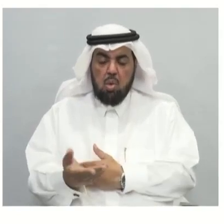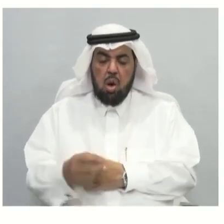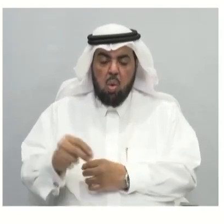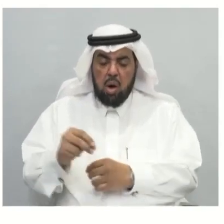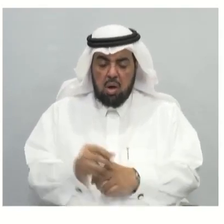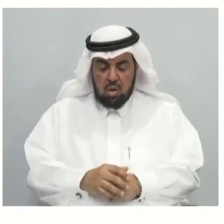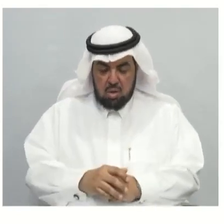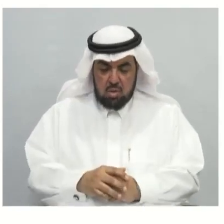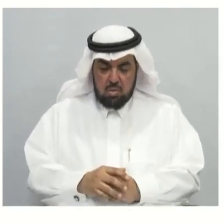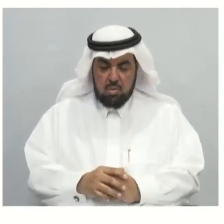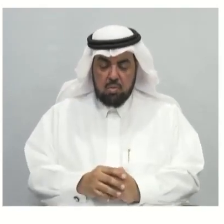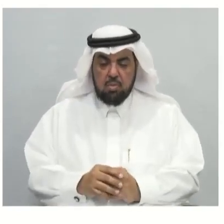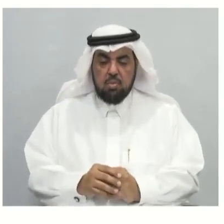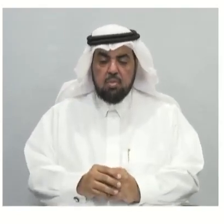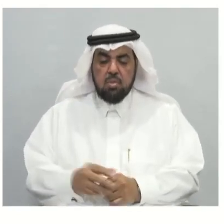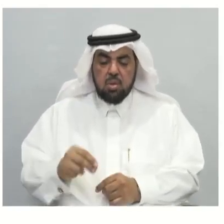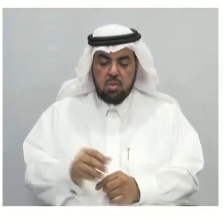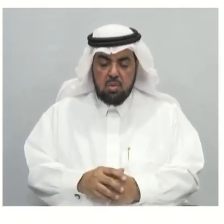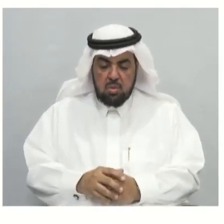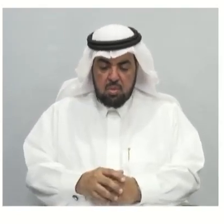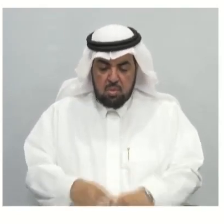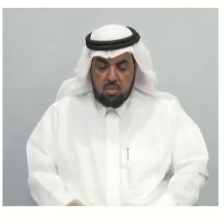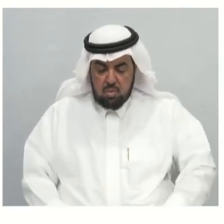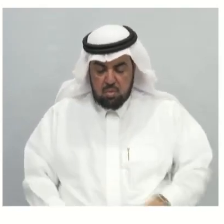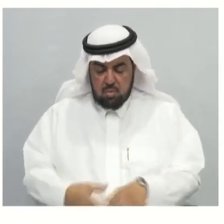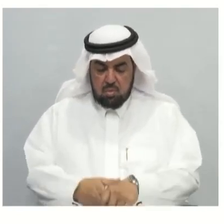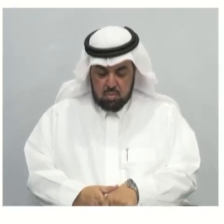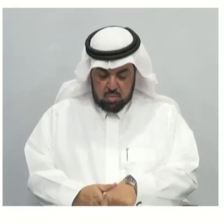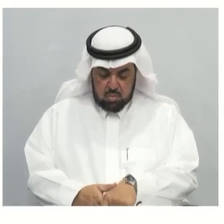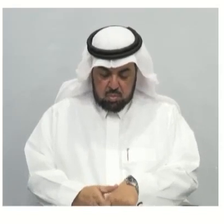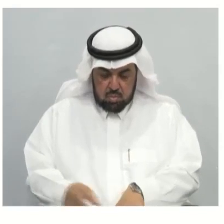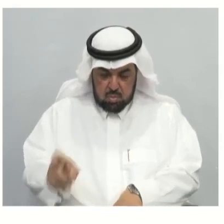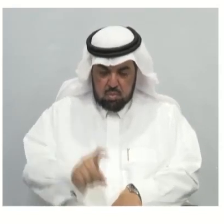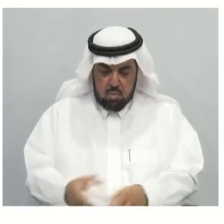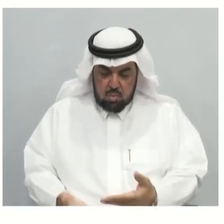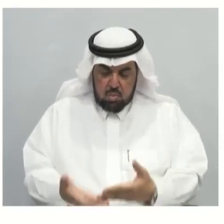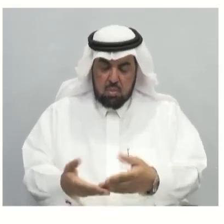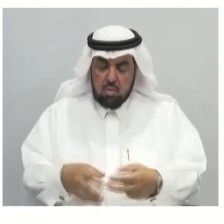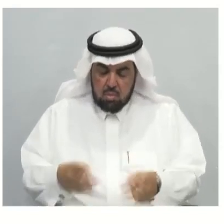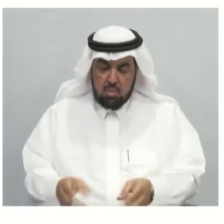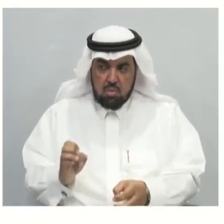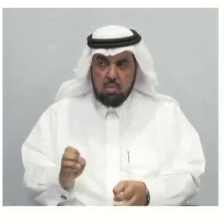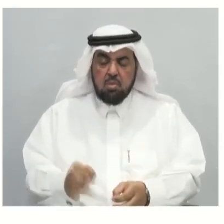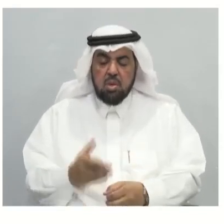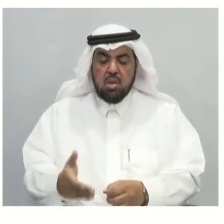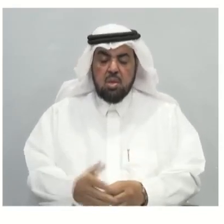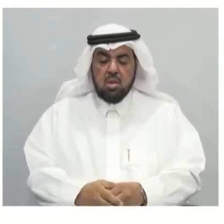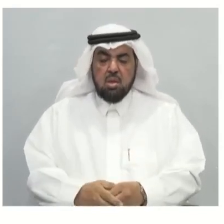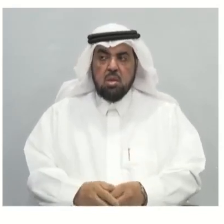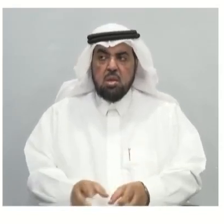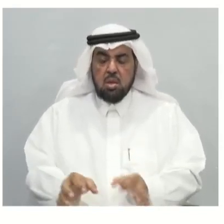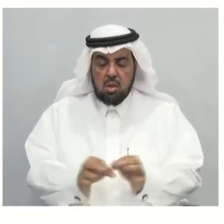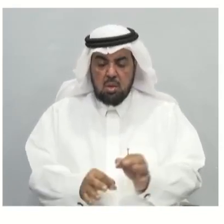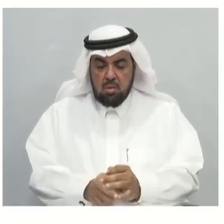شكل ورق على شكل ورقي تحتوي على اسئله يقدم المستجيبون اجابات عليها يتم